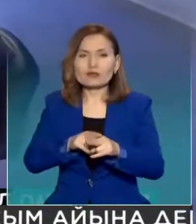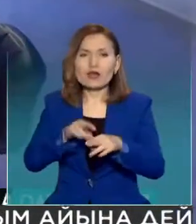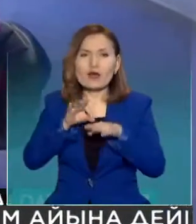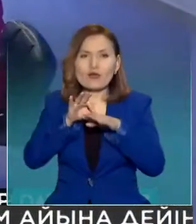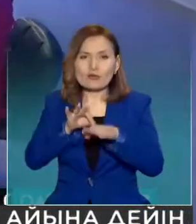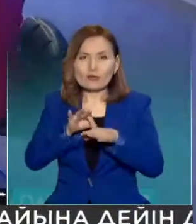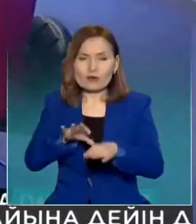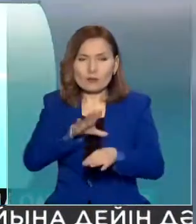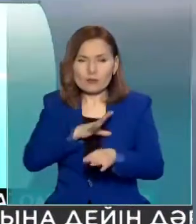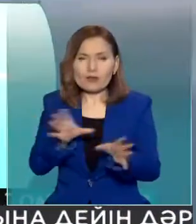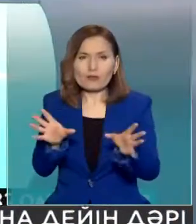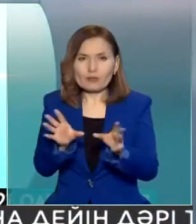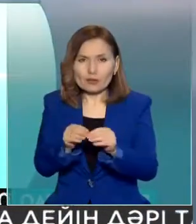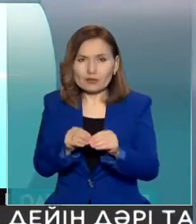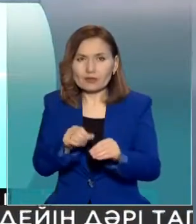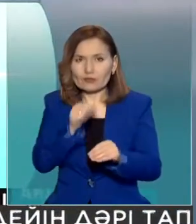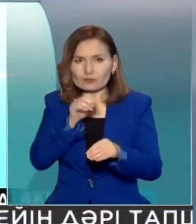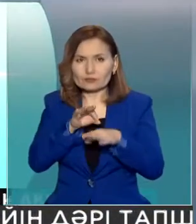Қымбат.